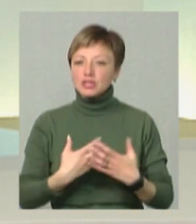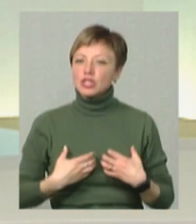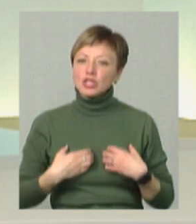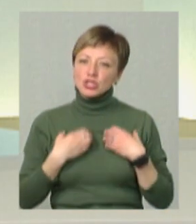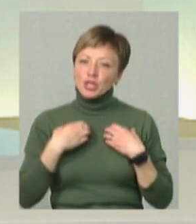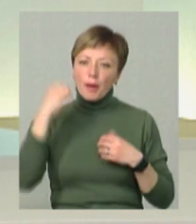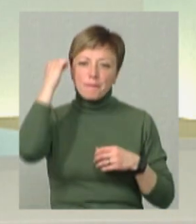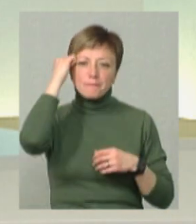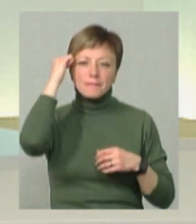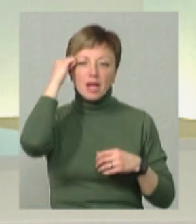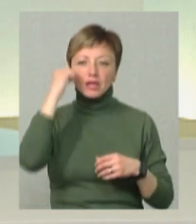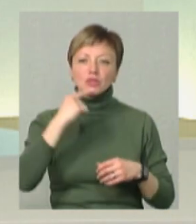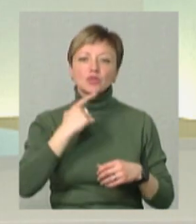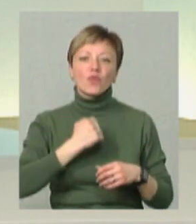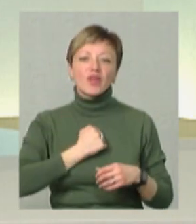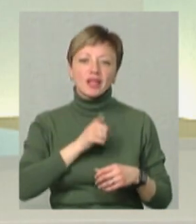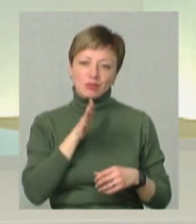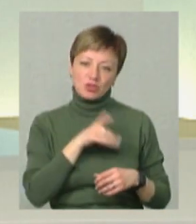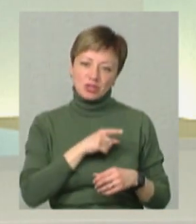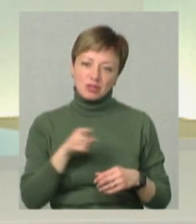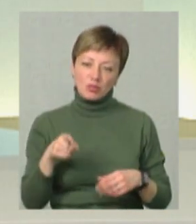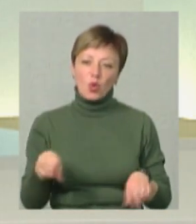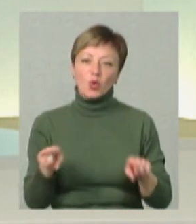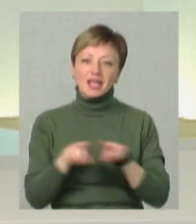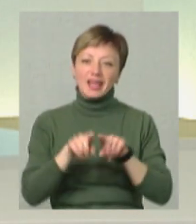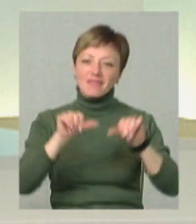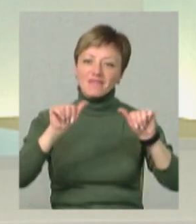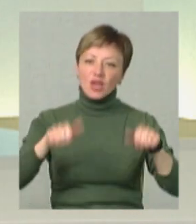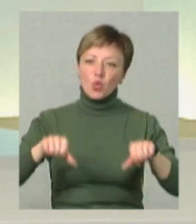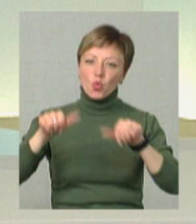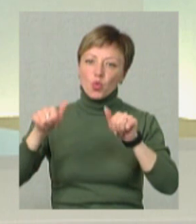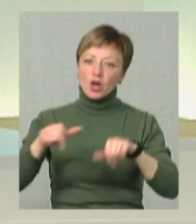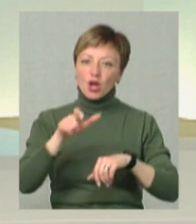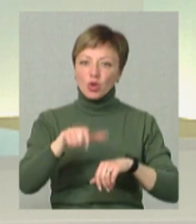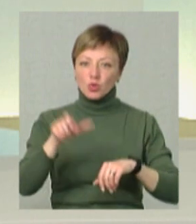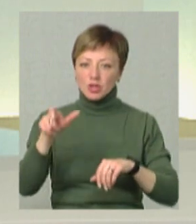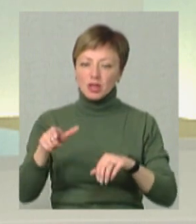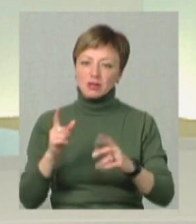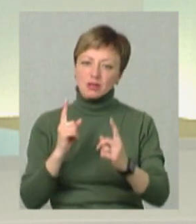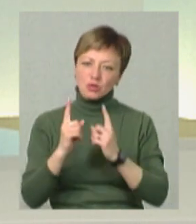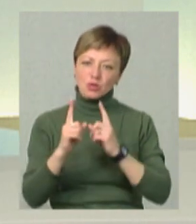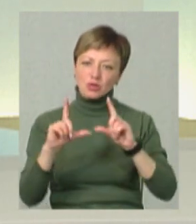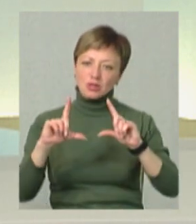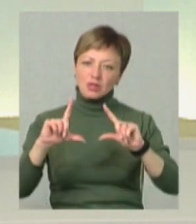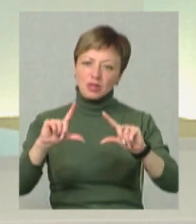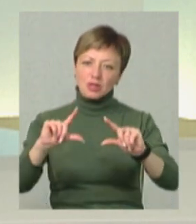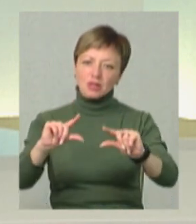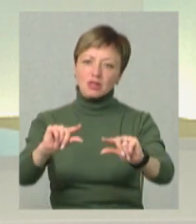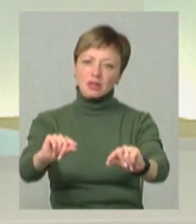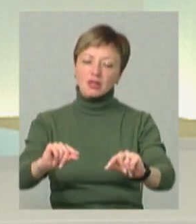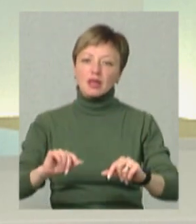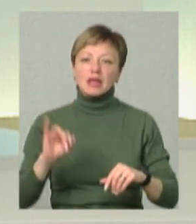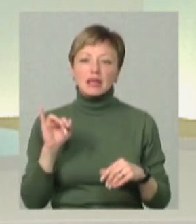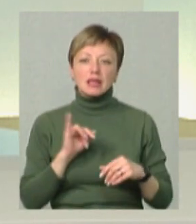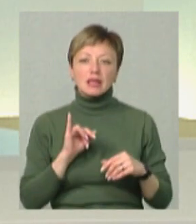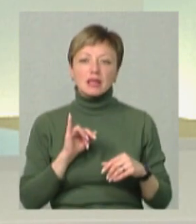меморіал совєтським часам. Отакі фігури людей, і вони йдуть, зменшуються.